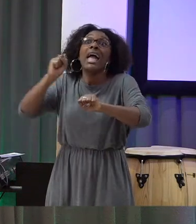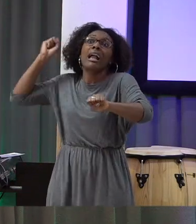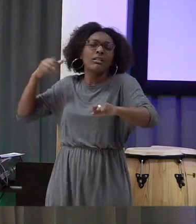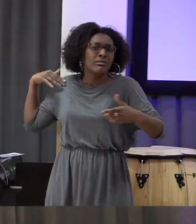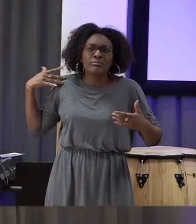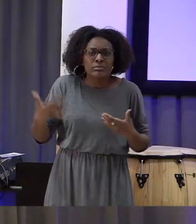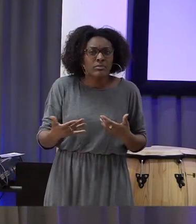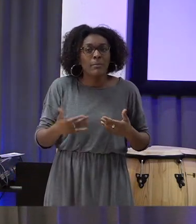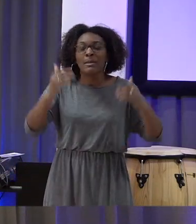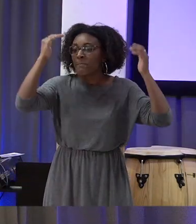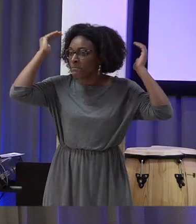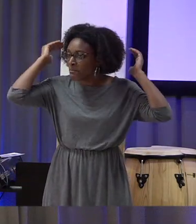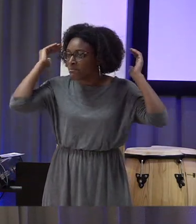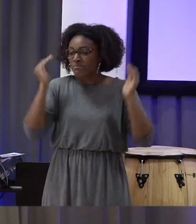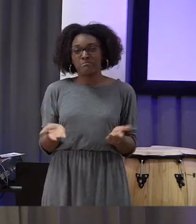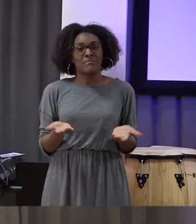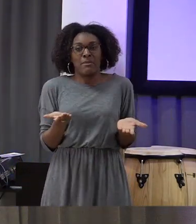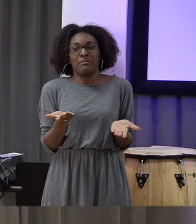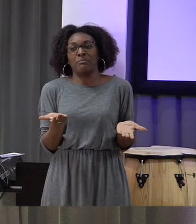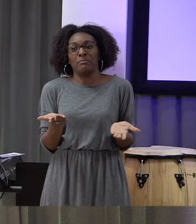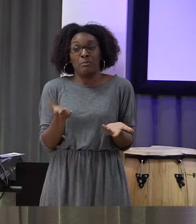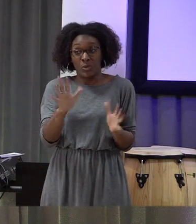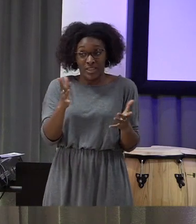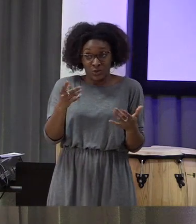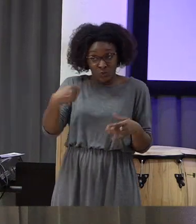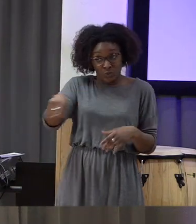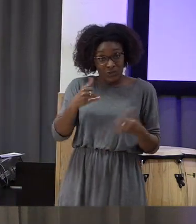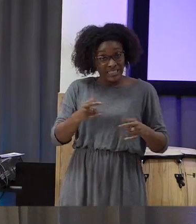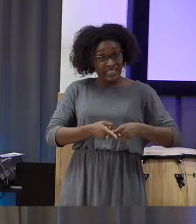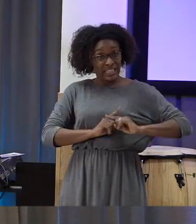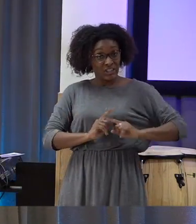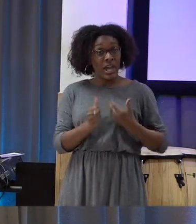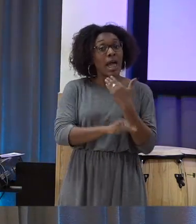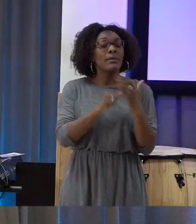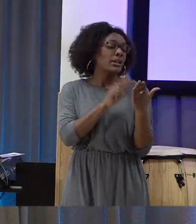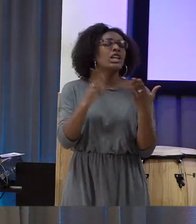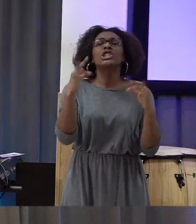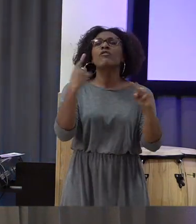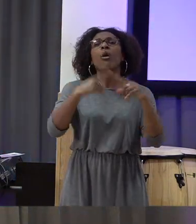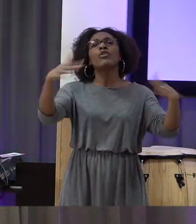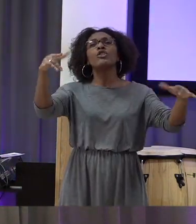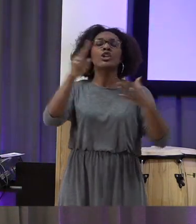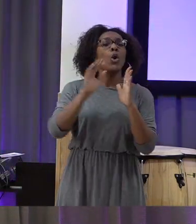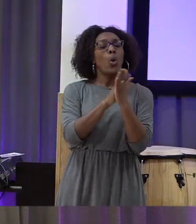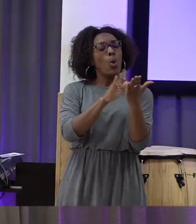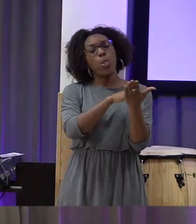Mais pourtant, peut-être que certains d'entre nous l'ont déjà lu 10 fois déjà, la Bible entière.